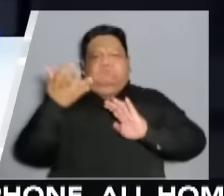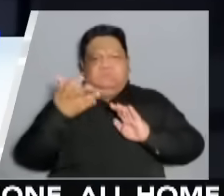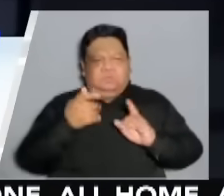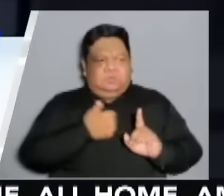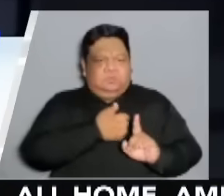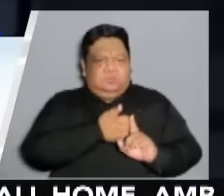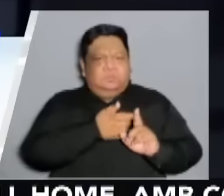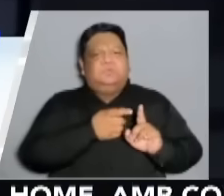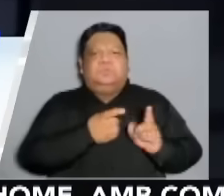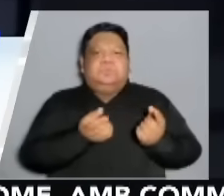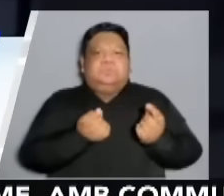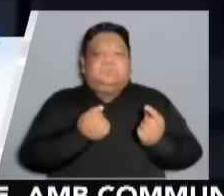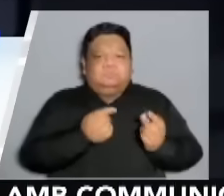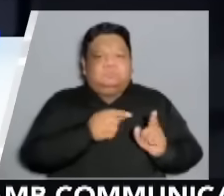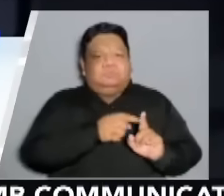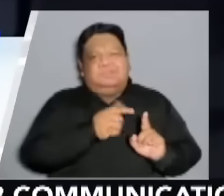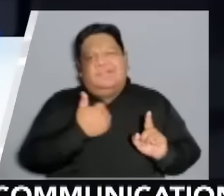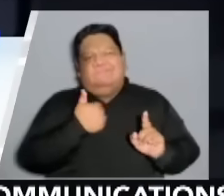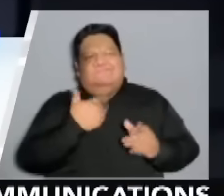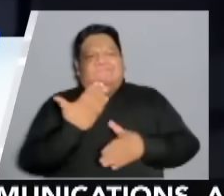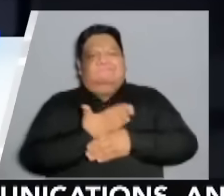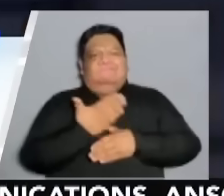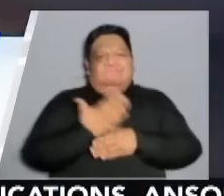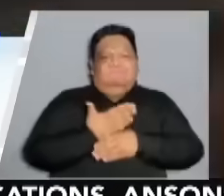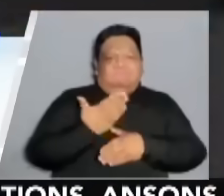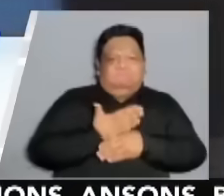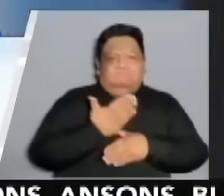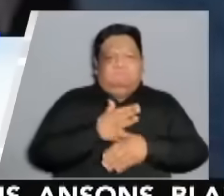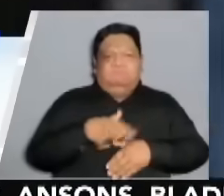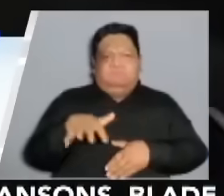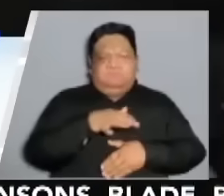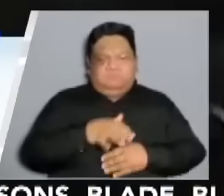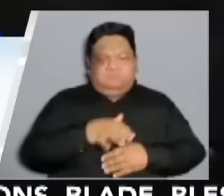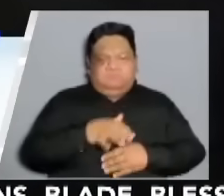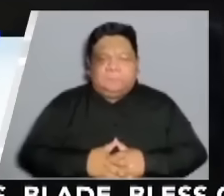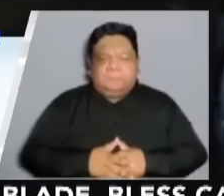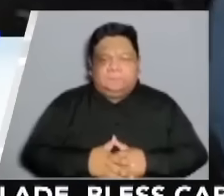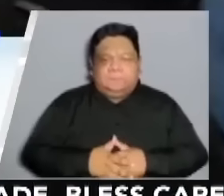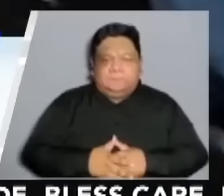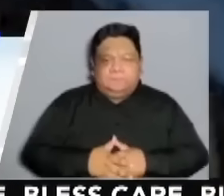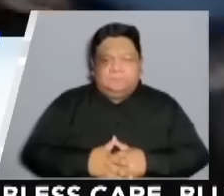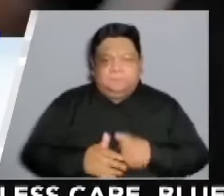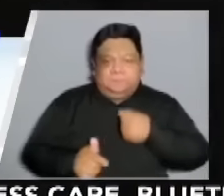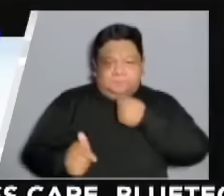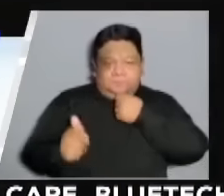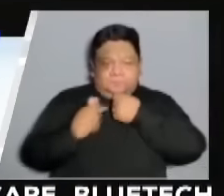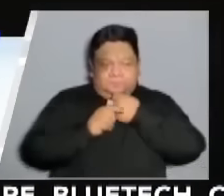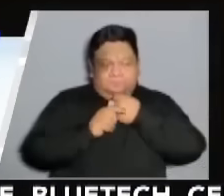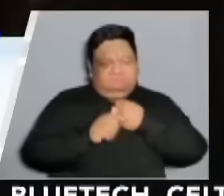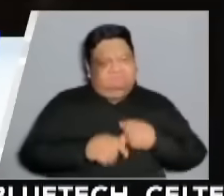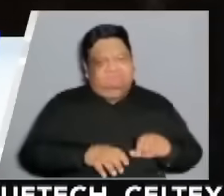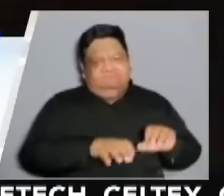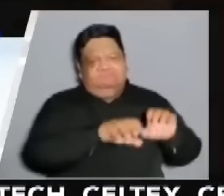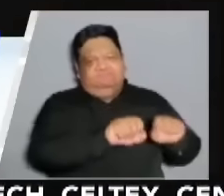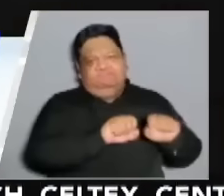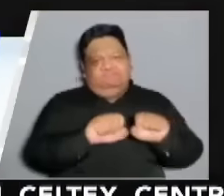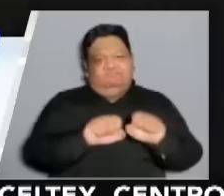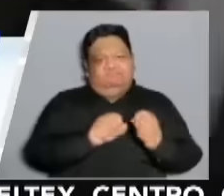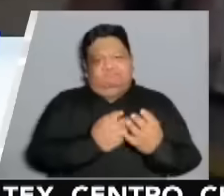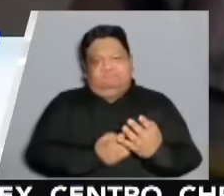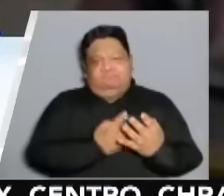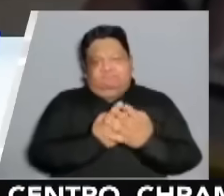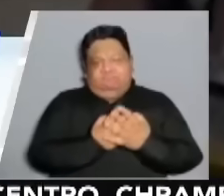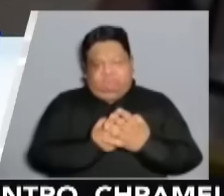po talaga ng disturbance dun sa area because of her actions. Agad siyang inaresto ng Border Control and Intelligence Group ng